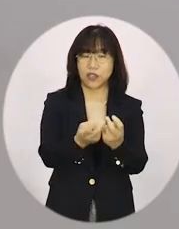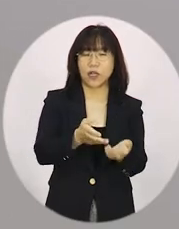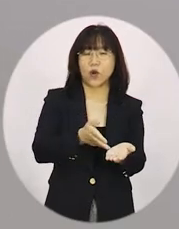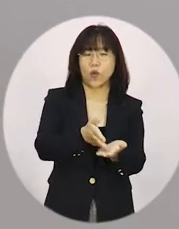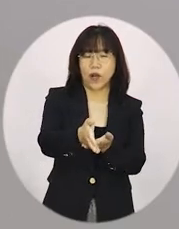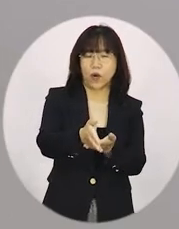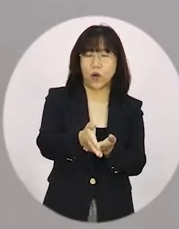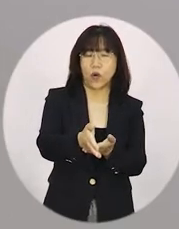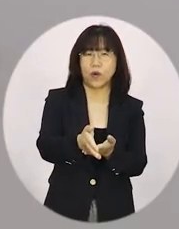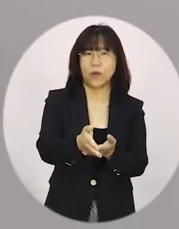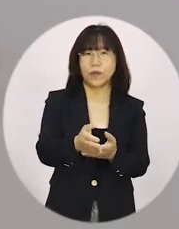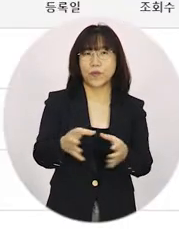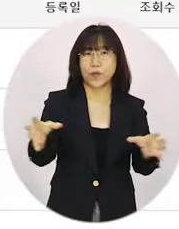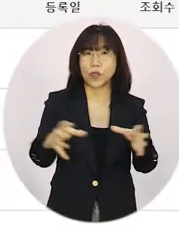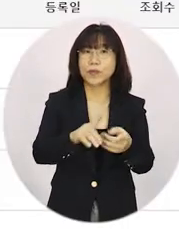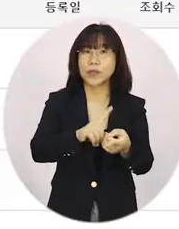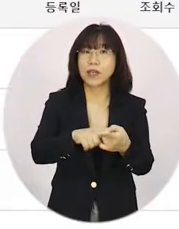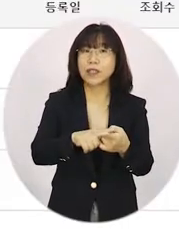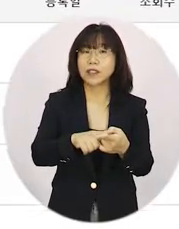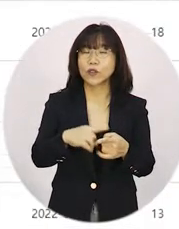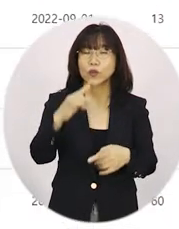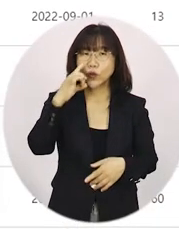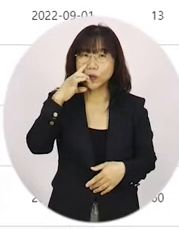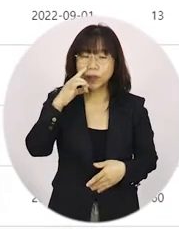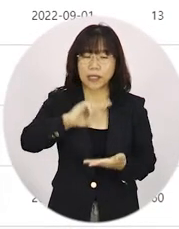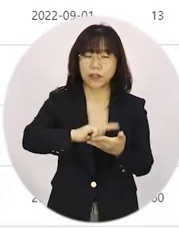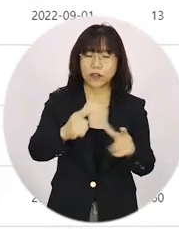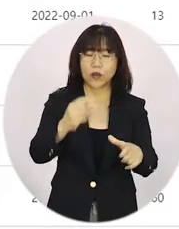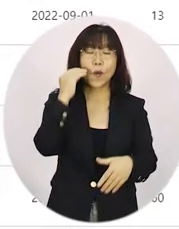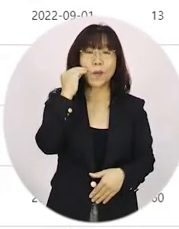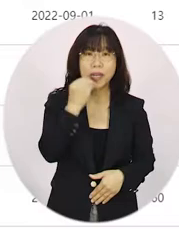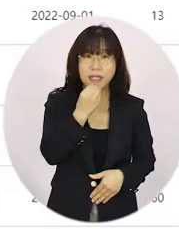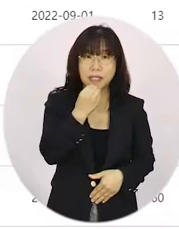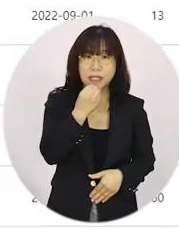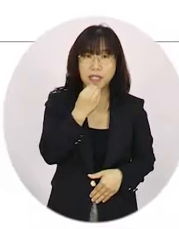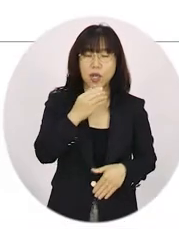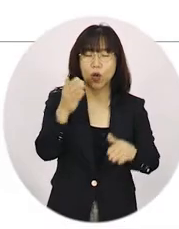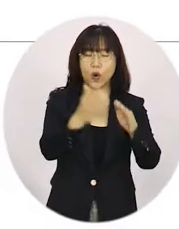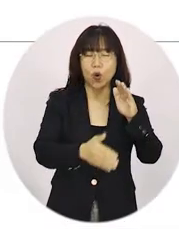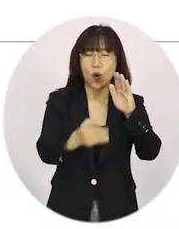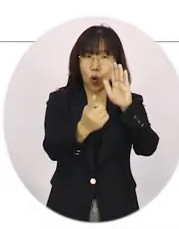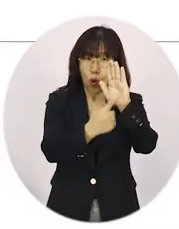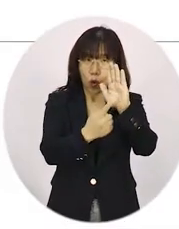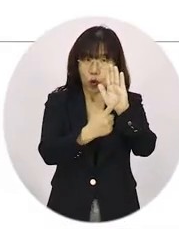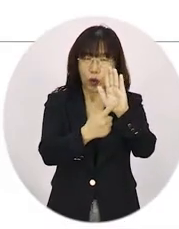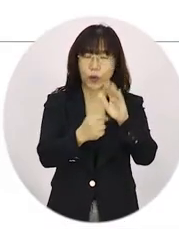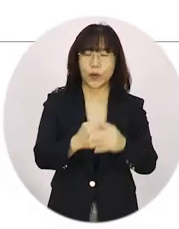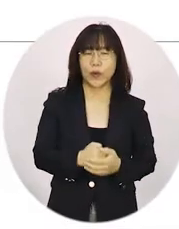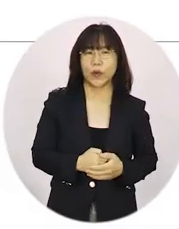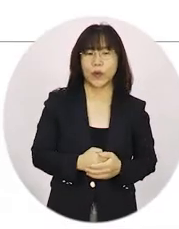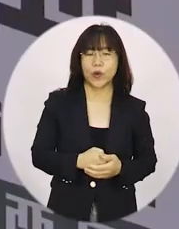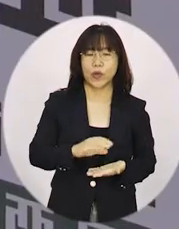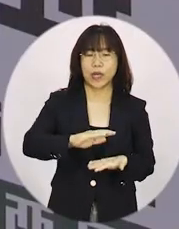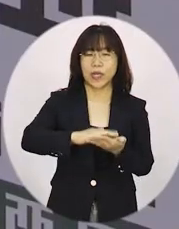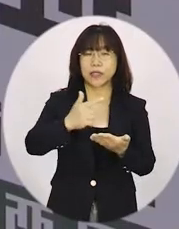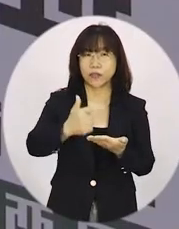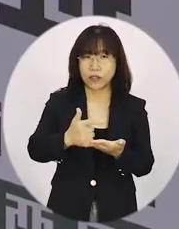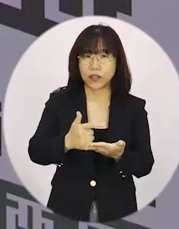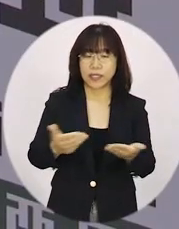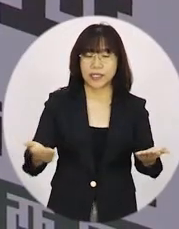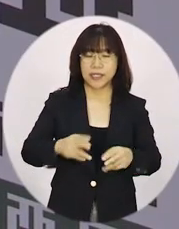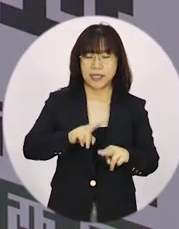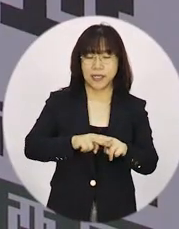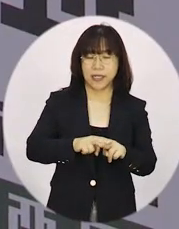서류를 갖춰 방문 접수하면 됩니다. 모집에 대한 자세한 사항은 강서구청 홈페이지 고시 공고에서